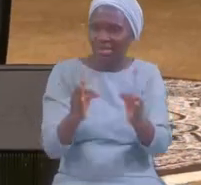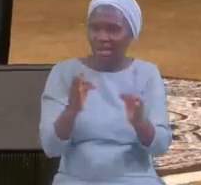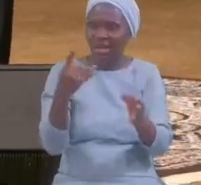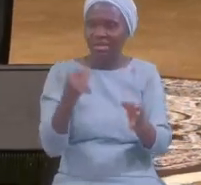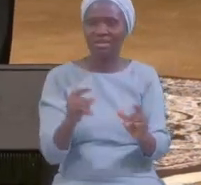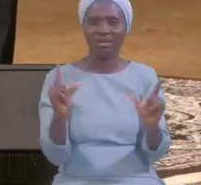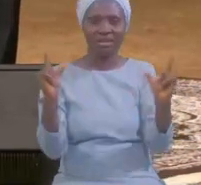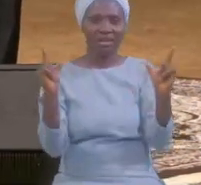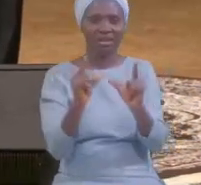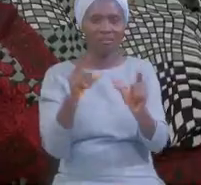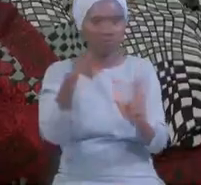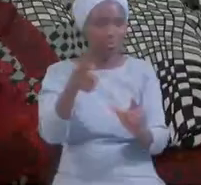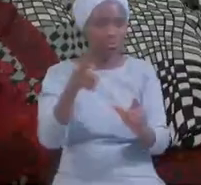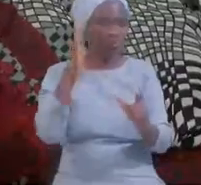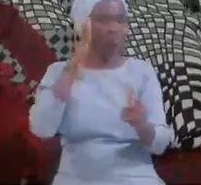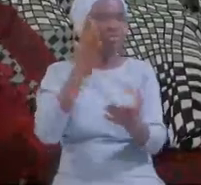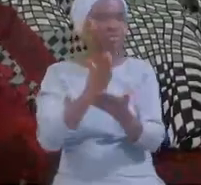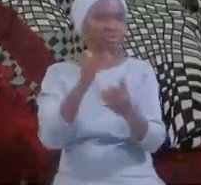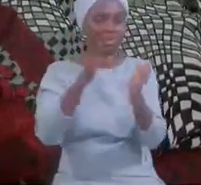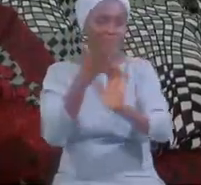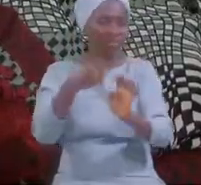vous allez vous arrêter.